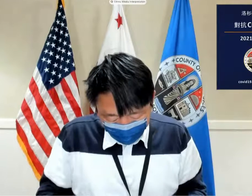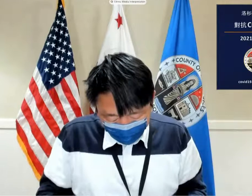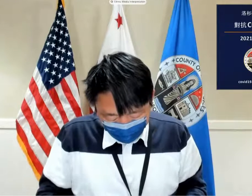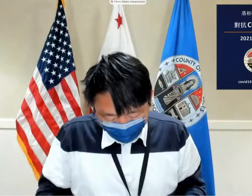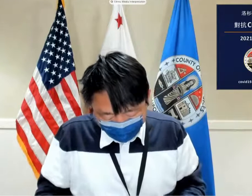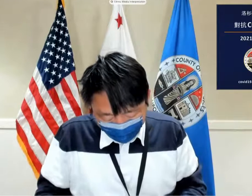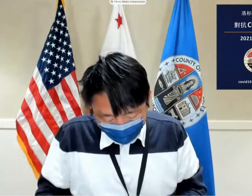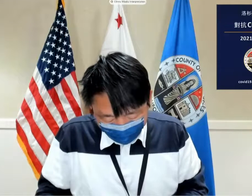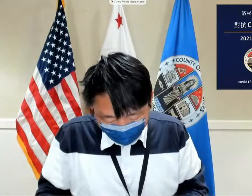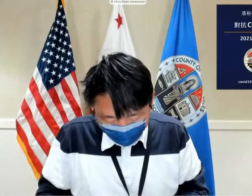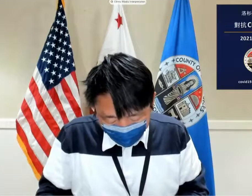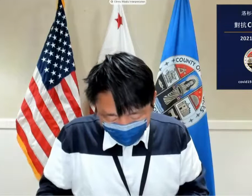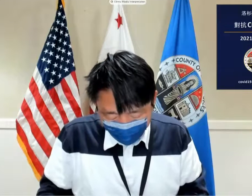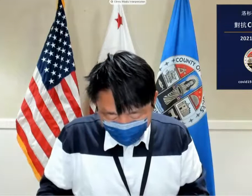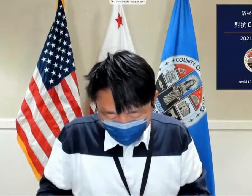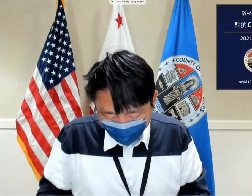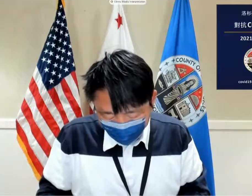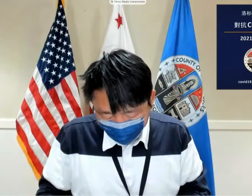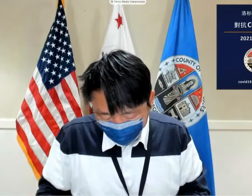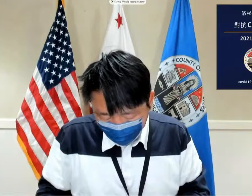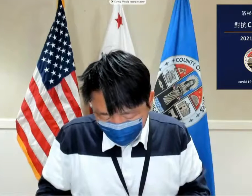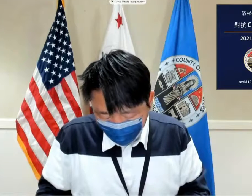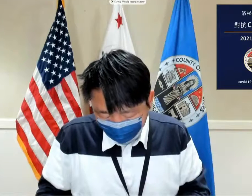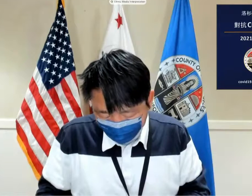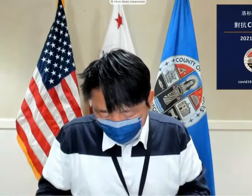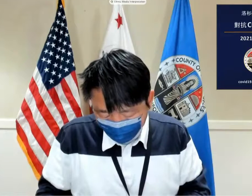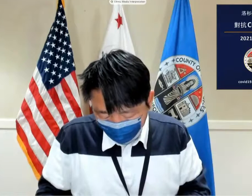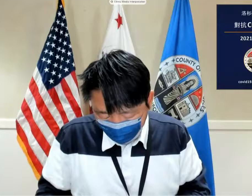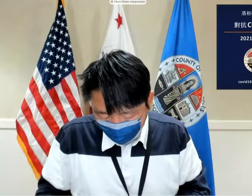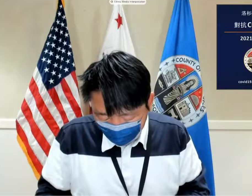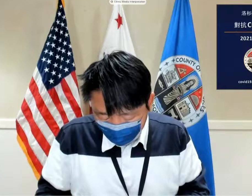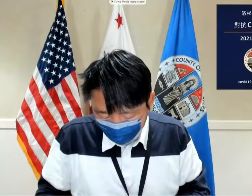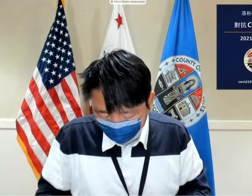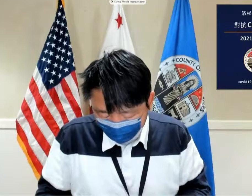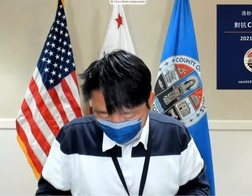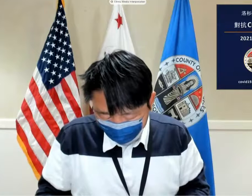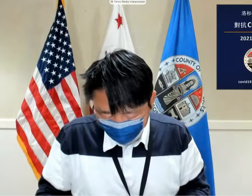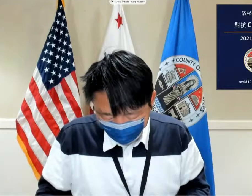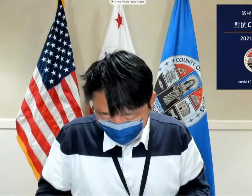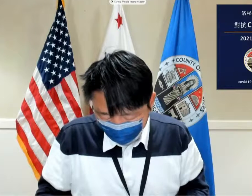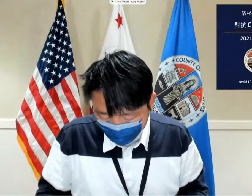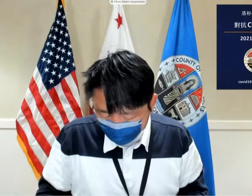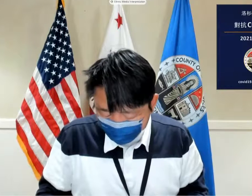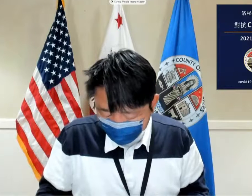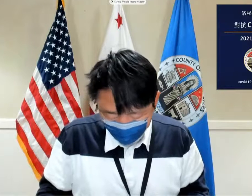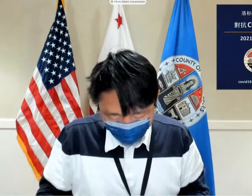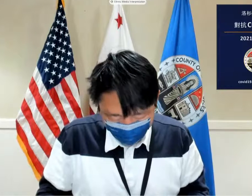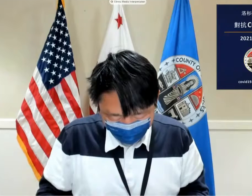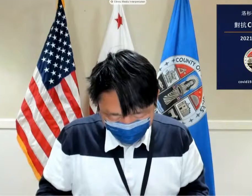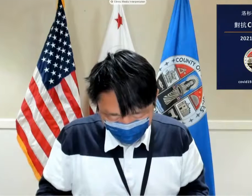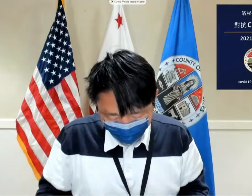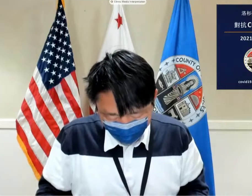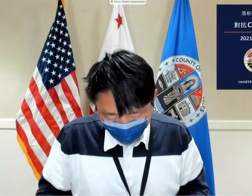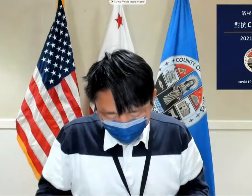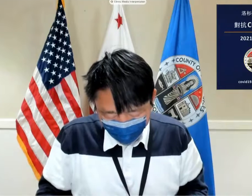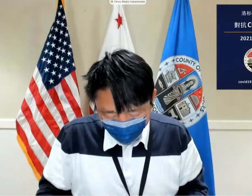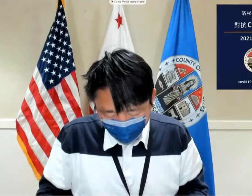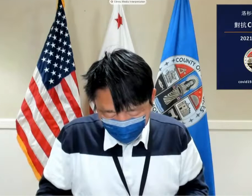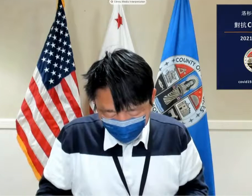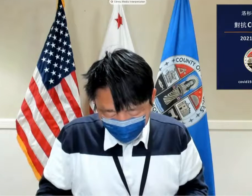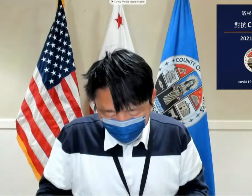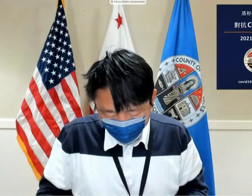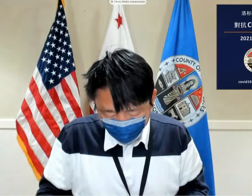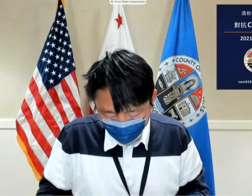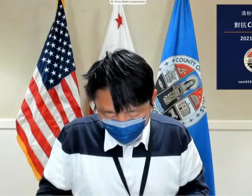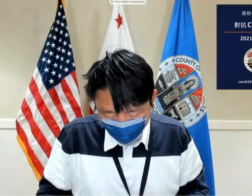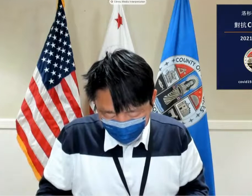我们在最严重的受灾区布置了移动疫苗接种点，重点